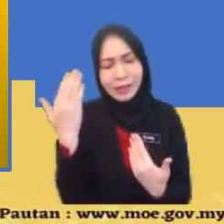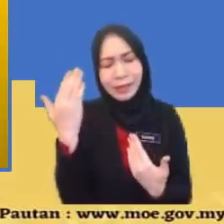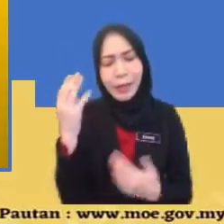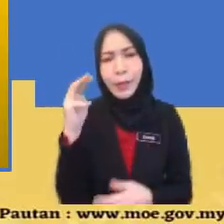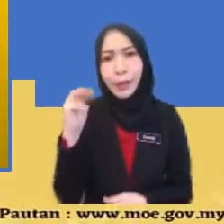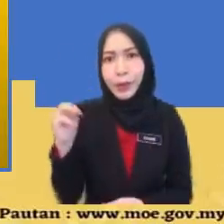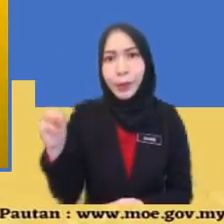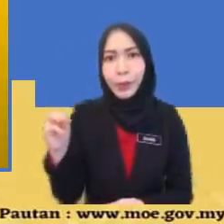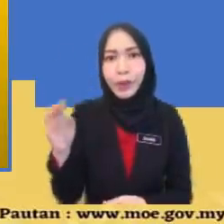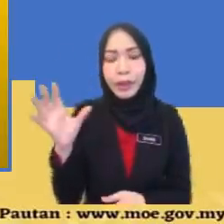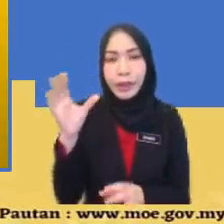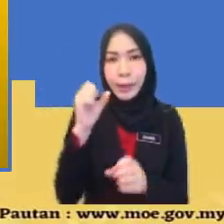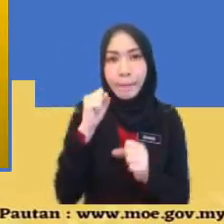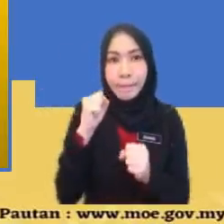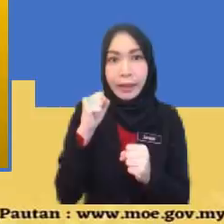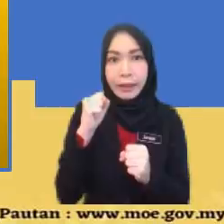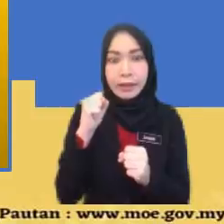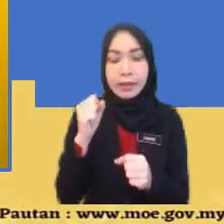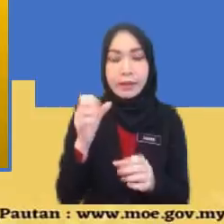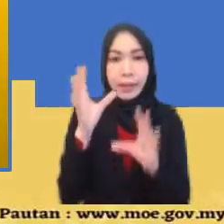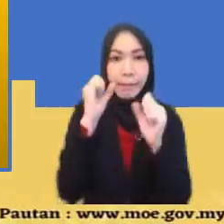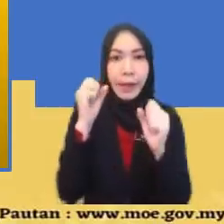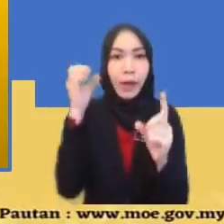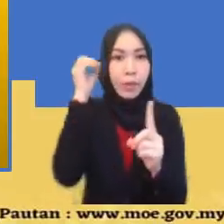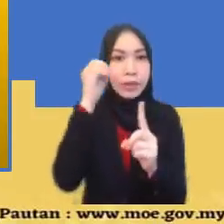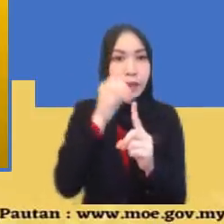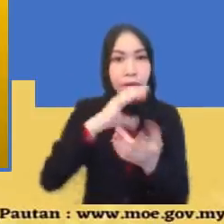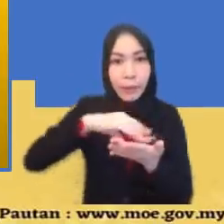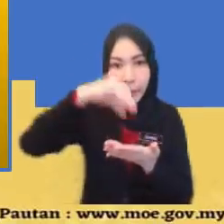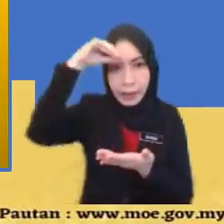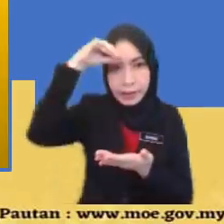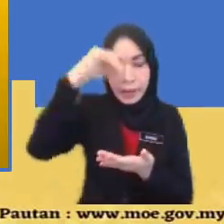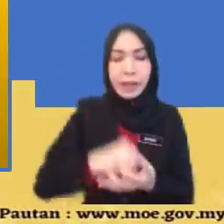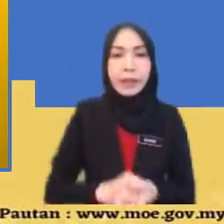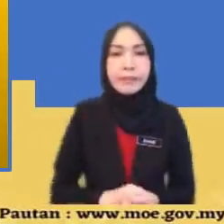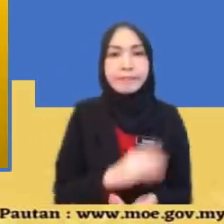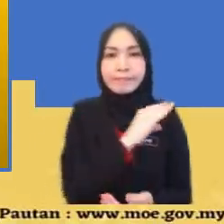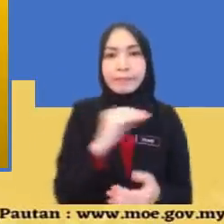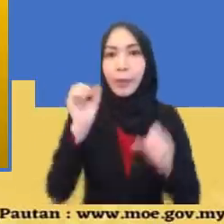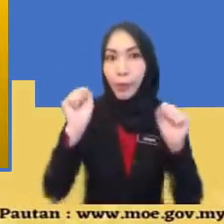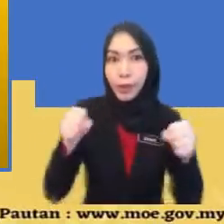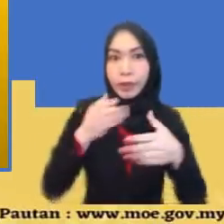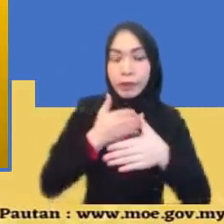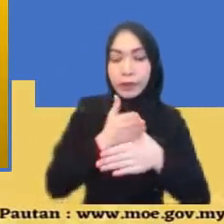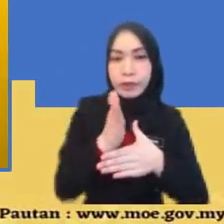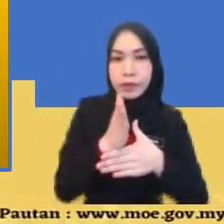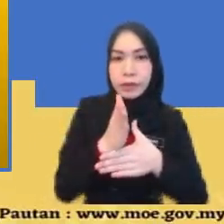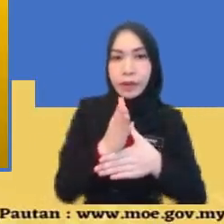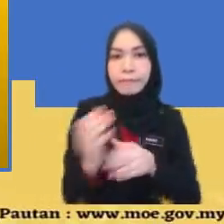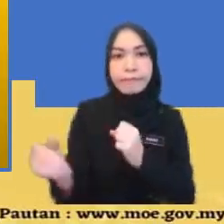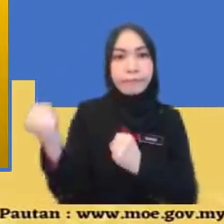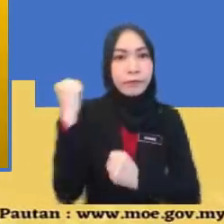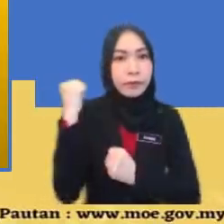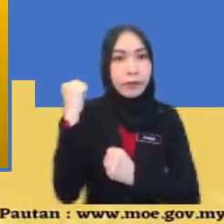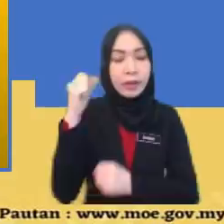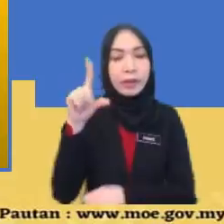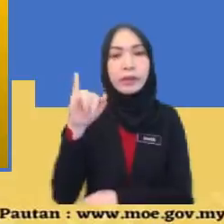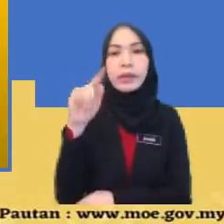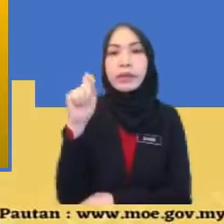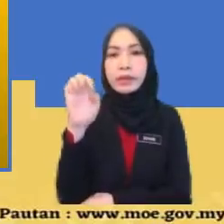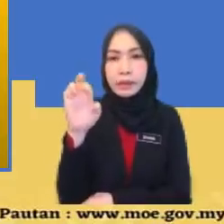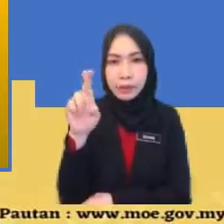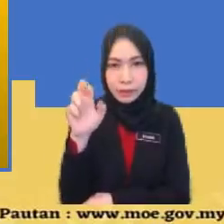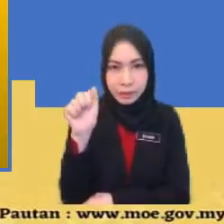tahap pepaya mereka dan yang ketiga mereka dapat meneruskan pengukuhan literasi dan numerasi dalam